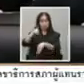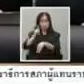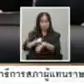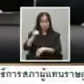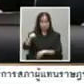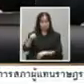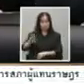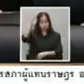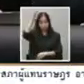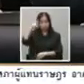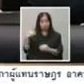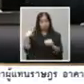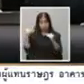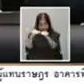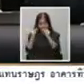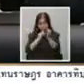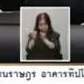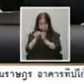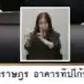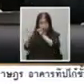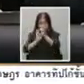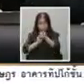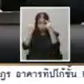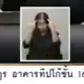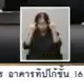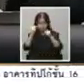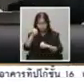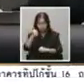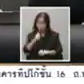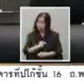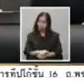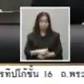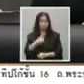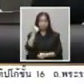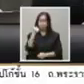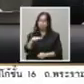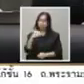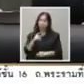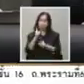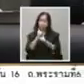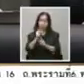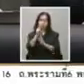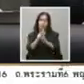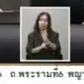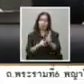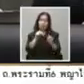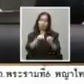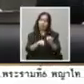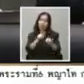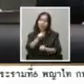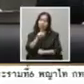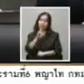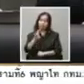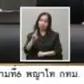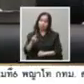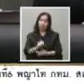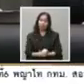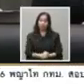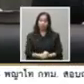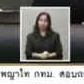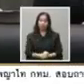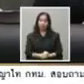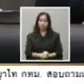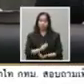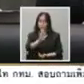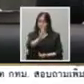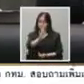ไม่มีสิทธิ์มาชี้แจงแทนท่านนายกรัฐมนตรีนะคะตามข้อบังคับที่177ค่ะ ครับท่านชินวรไม่ได้ชี้แจง